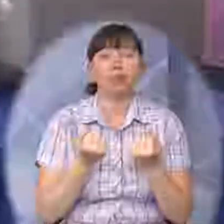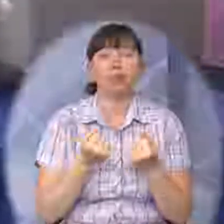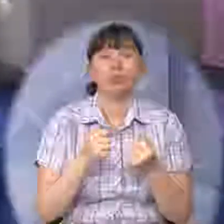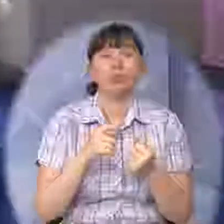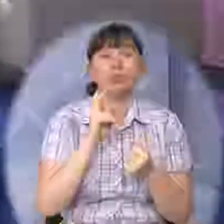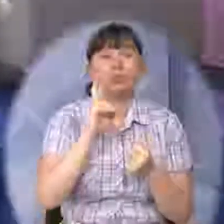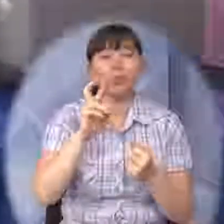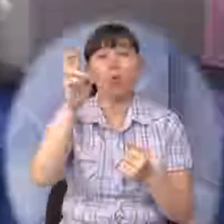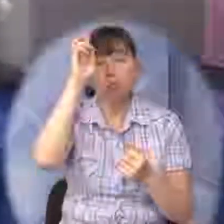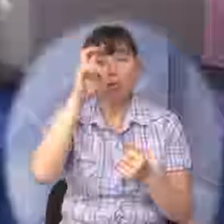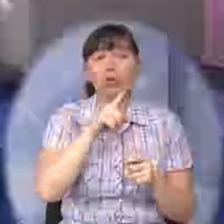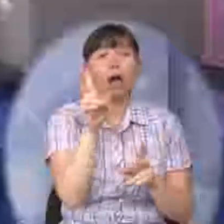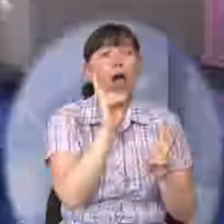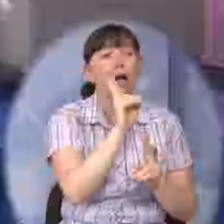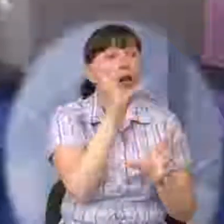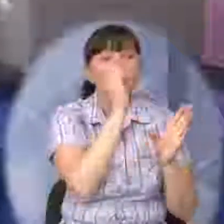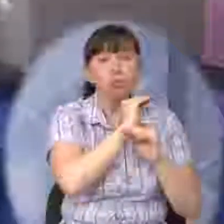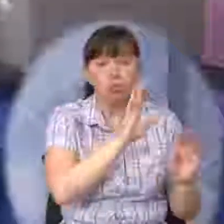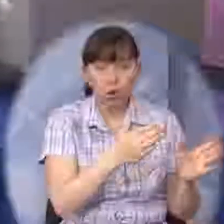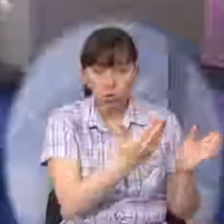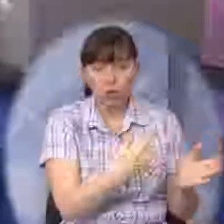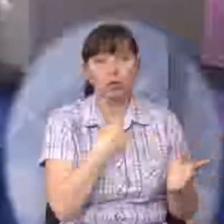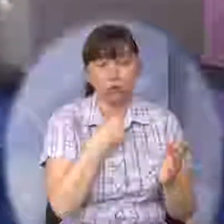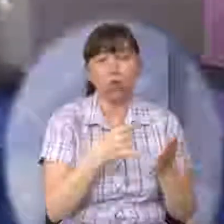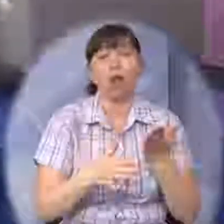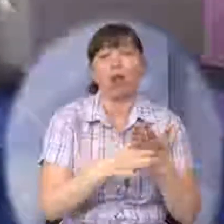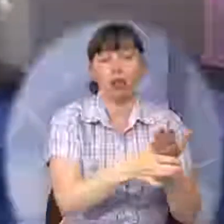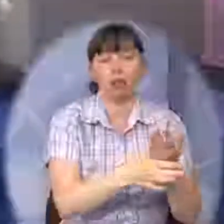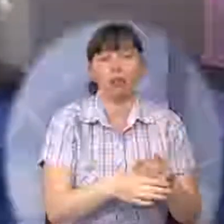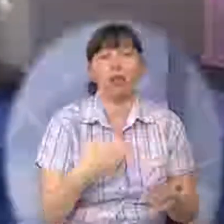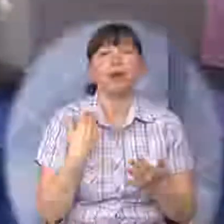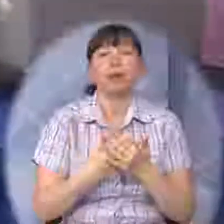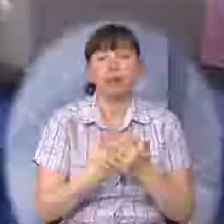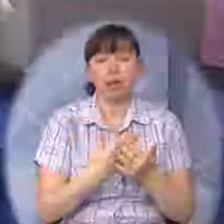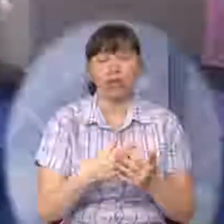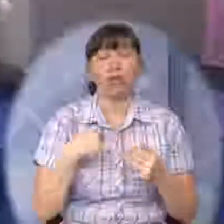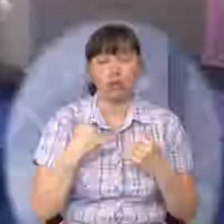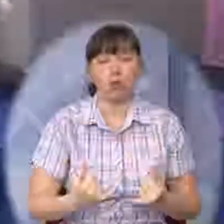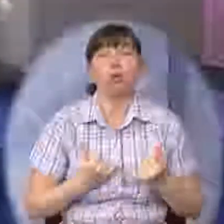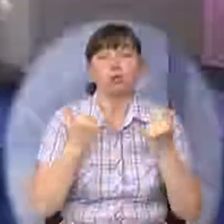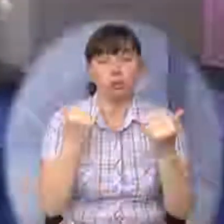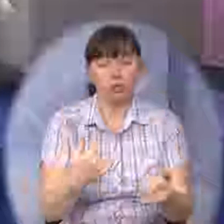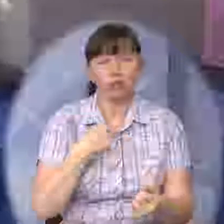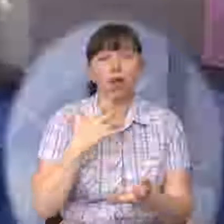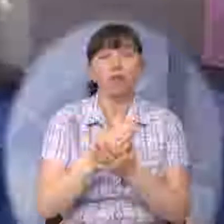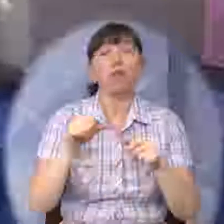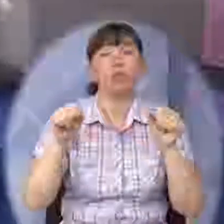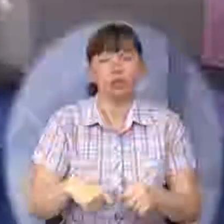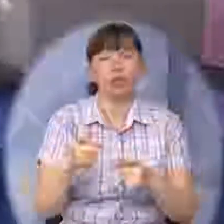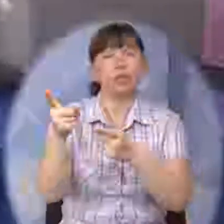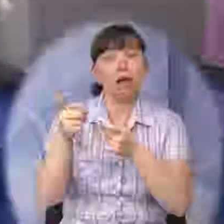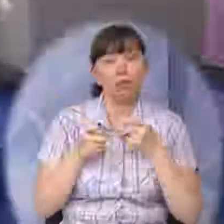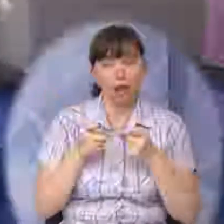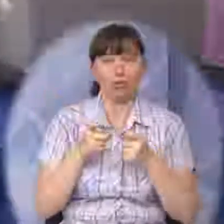servicii prestatorilor publici care nu reușesc să facă față nevoie. În calitate de prestatori privați, iarăși avem posibilitatea